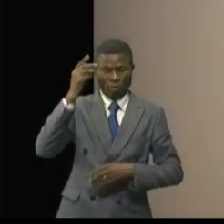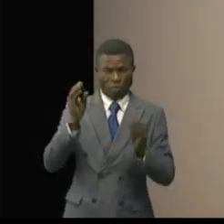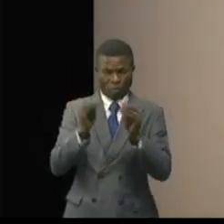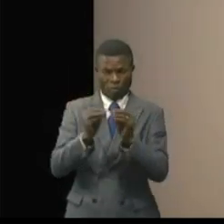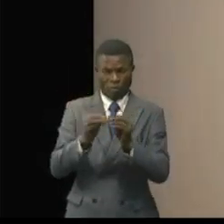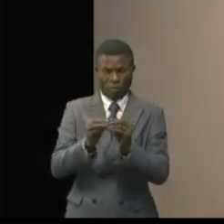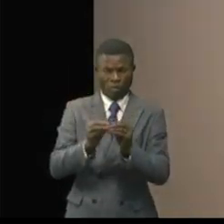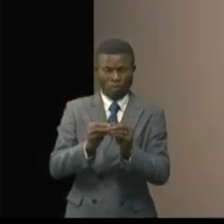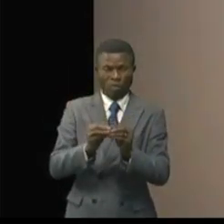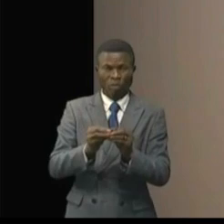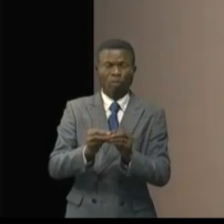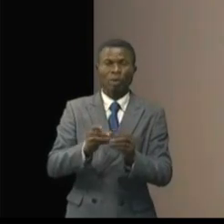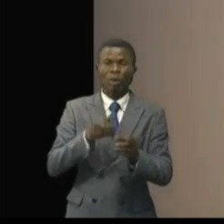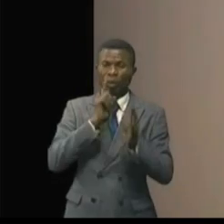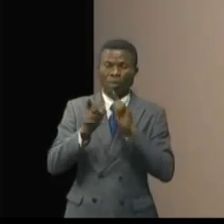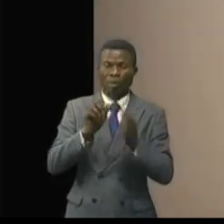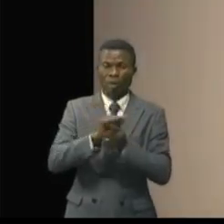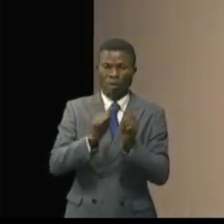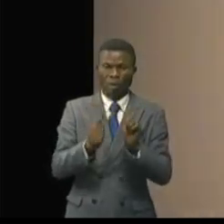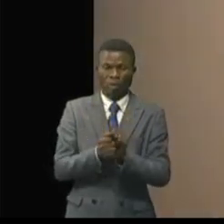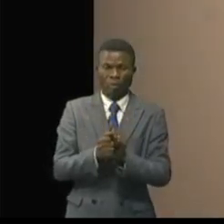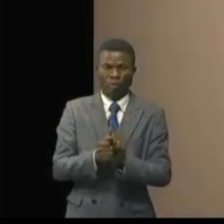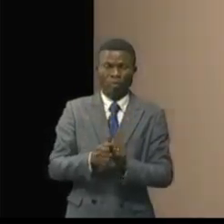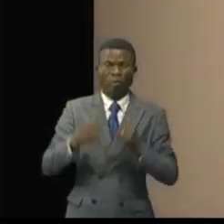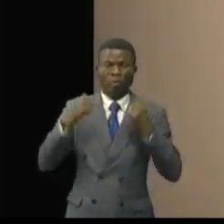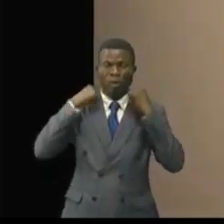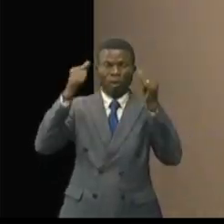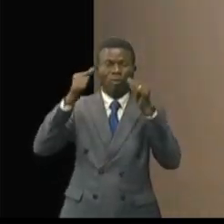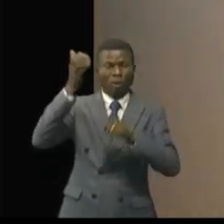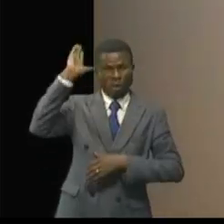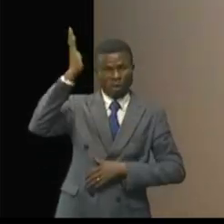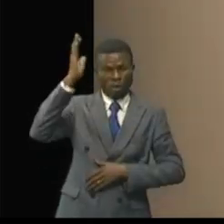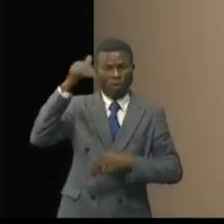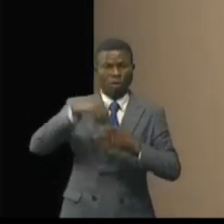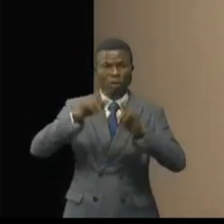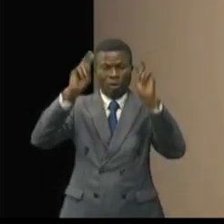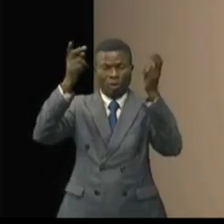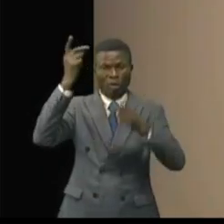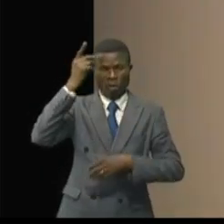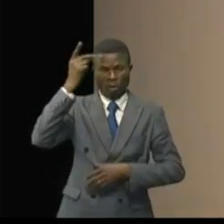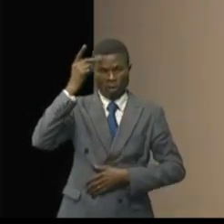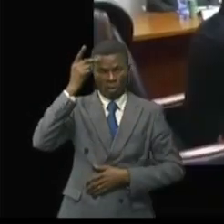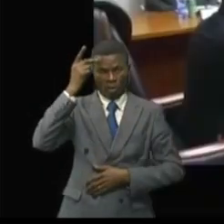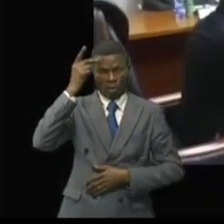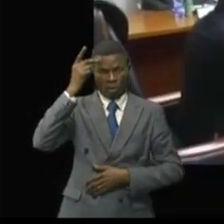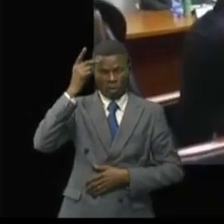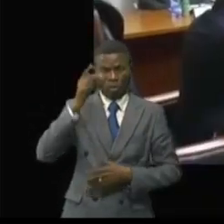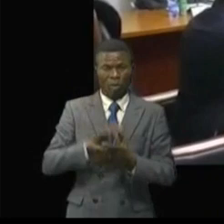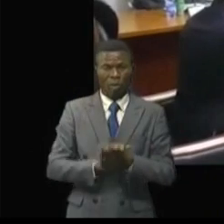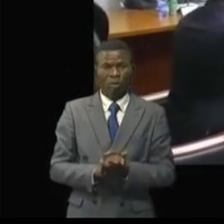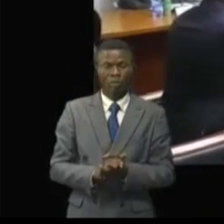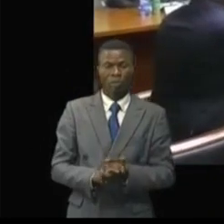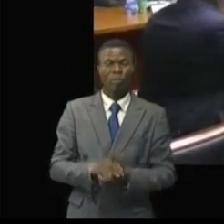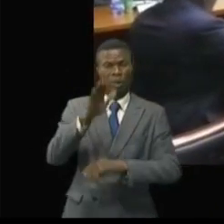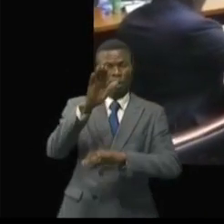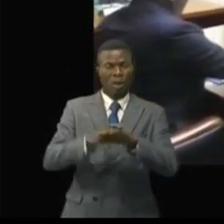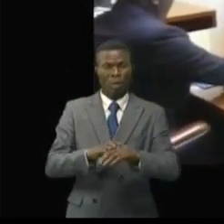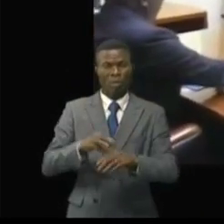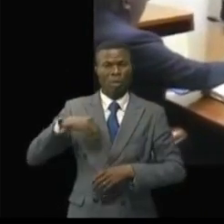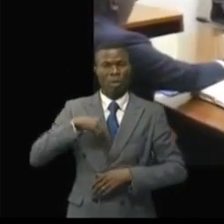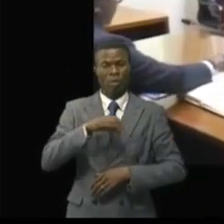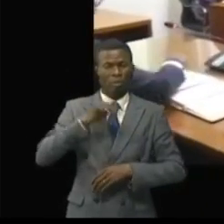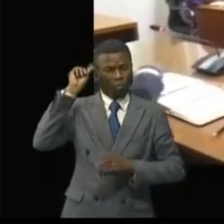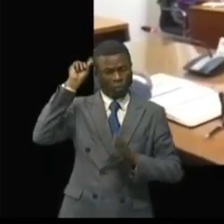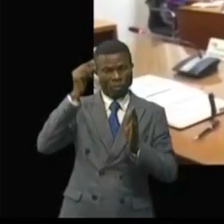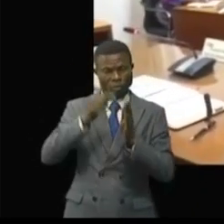qui a abordé aussi la question des bandits du Kuluna dans la capitale Kinshasa a regroupé quelques membres du gouvernement et des